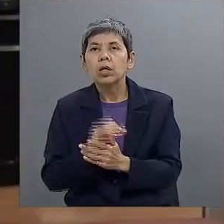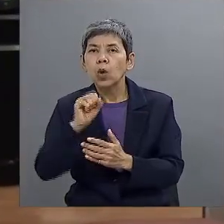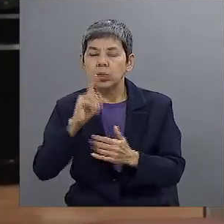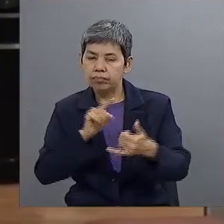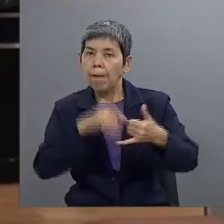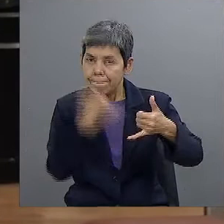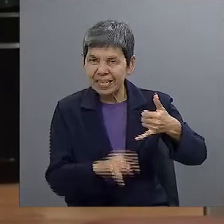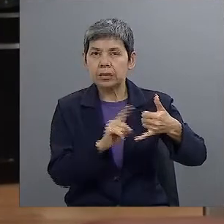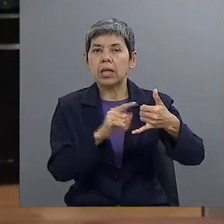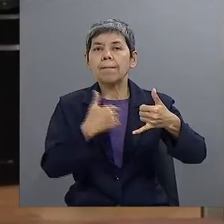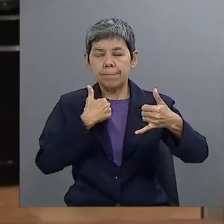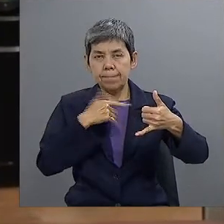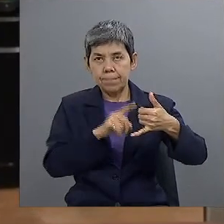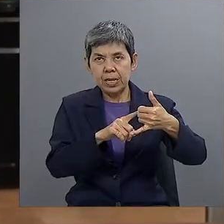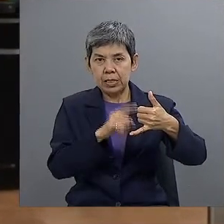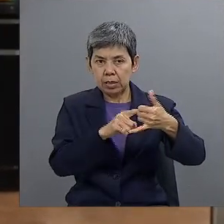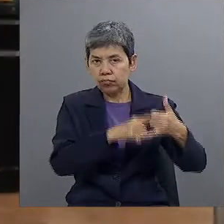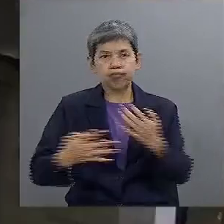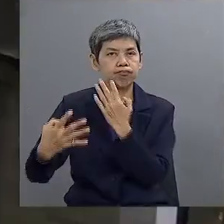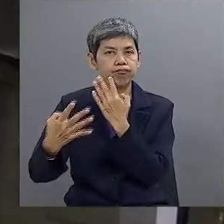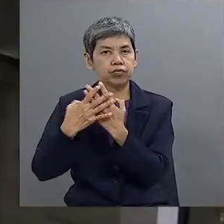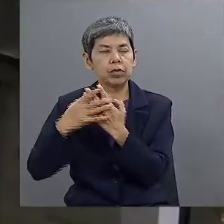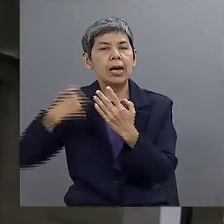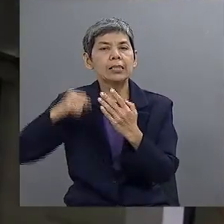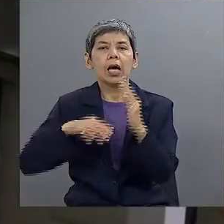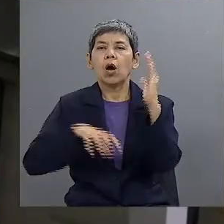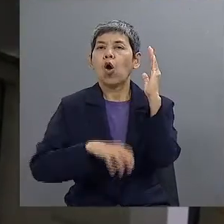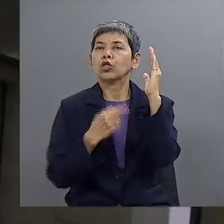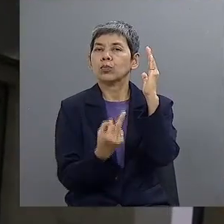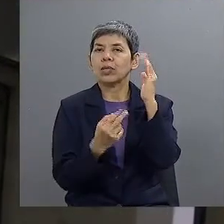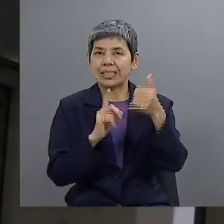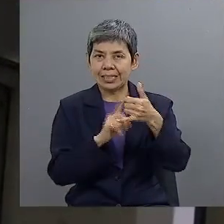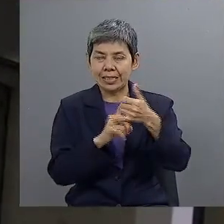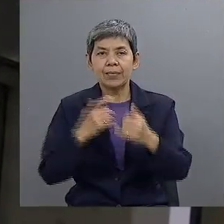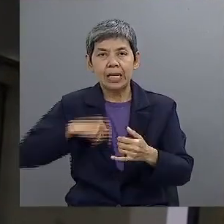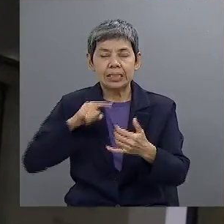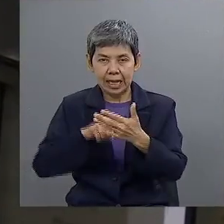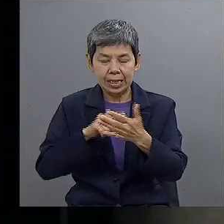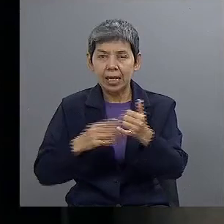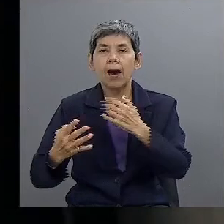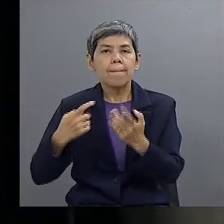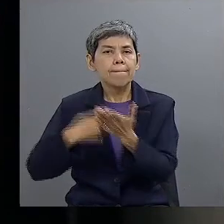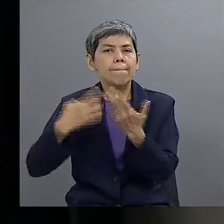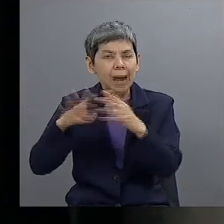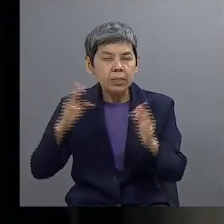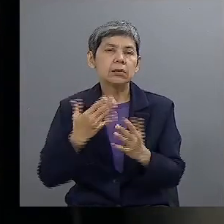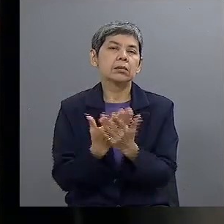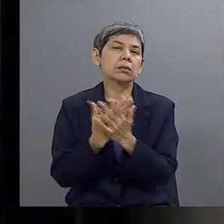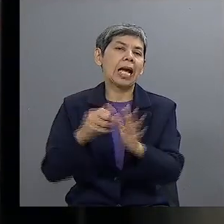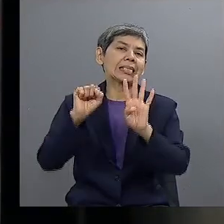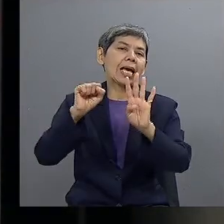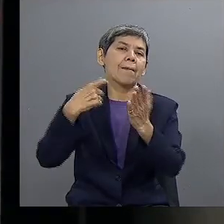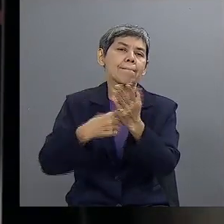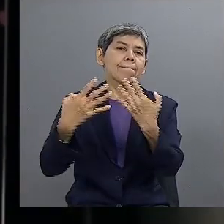แล้วและนำตัวไปฝากขังที่ศาลจังหวัดเกาะสมุยนะครับซึ่งศาลอนุมัติให้ประกันตัวด้วยวงเงิน 400,000 บาทขณะเดียวกันเจ้า